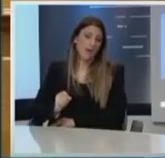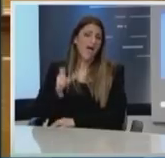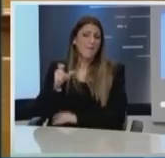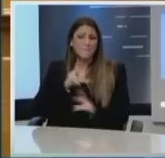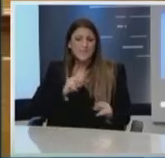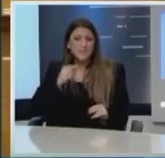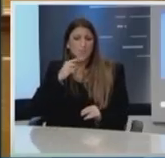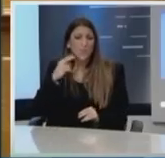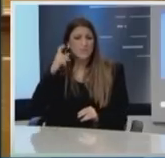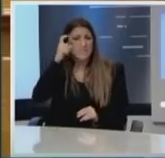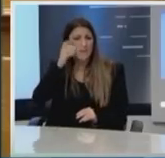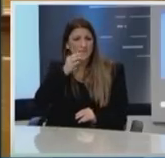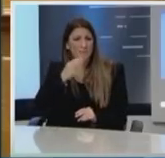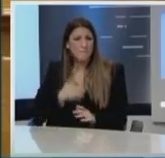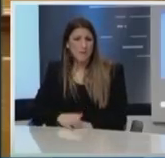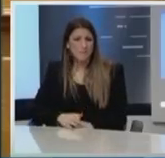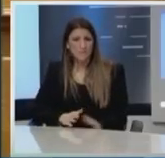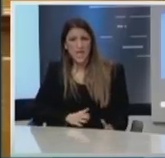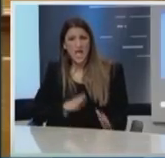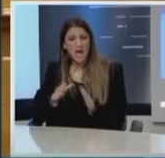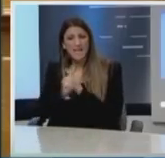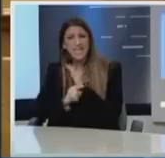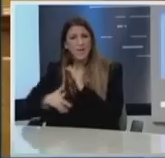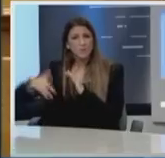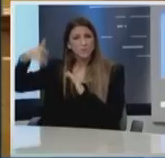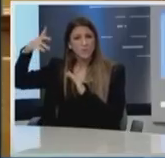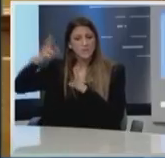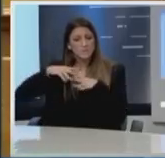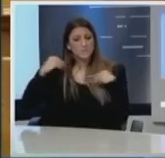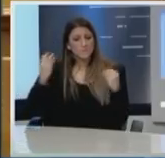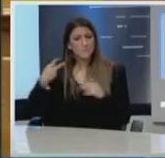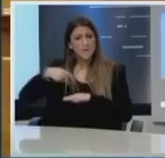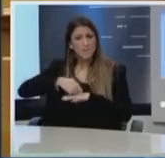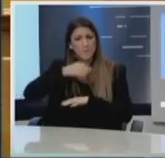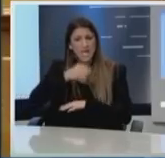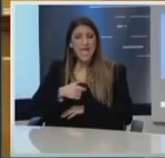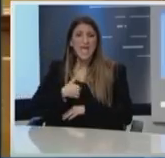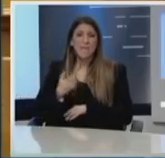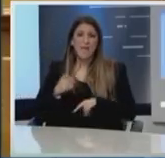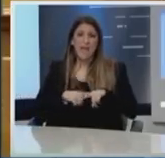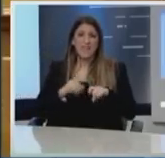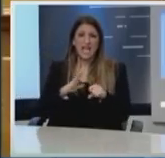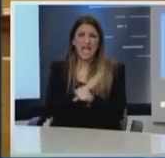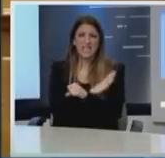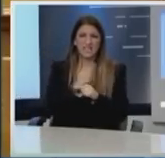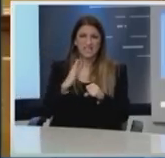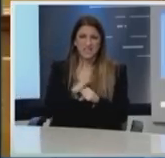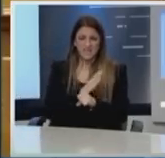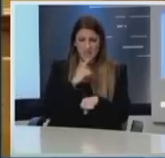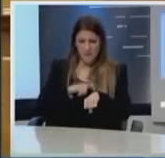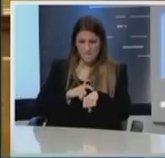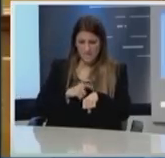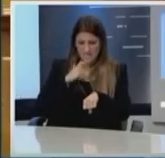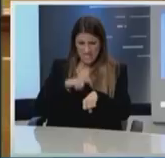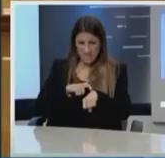Πολύ πιο ήπιος ο κύριος Μητσοτάκης σηκώθηκε να μιλήσει. Άρα ντάλλον, είπε και εκείνος. Είπε ότι η χώρα καταστρέφεται και πριν από λίγο την ώρα